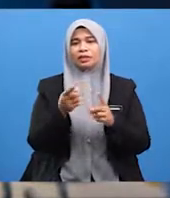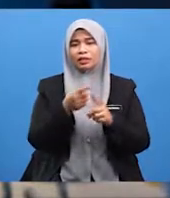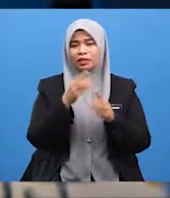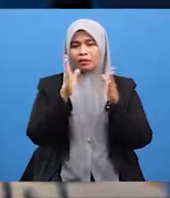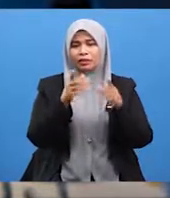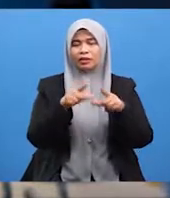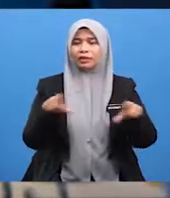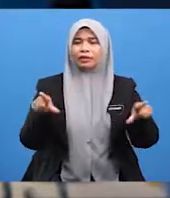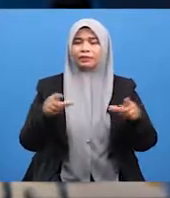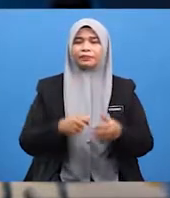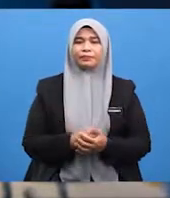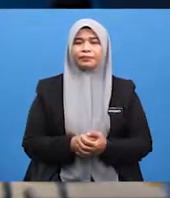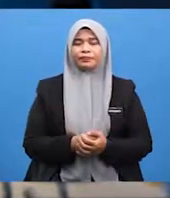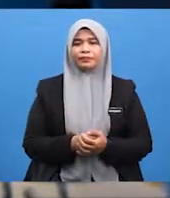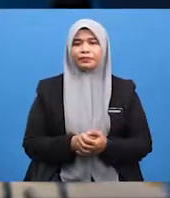lain.